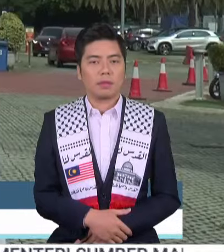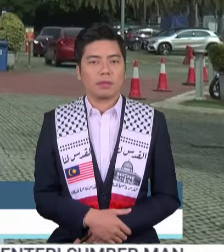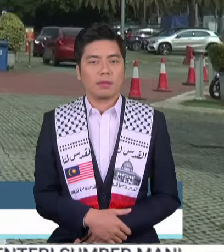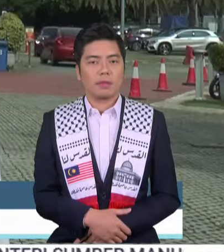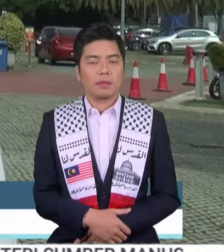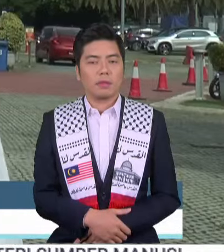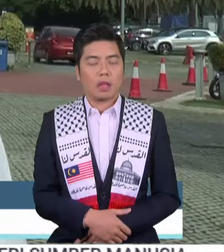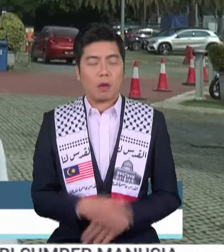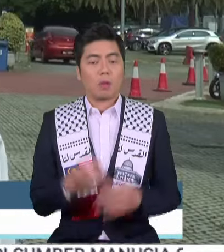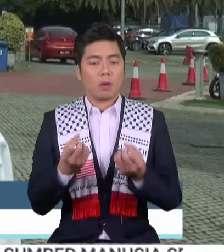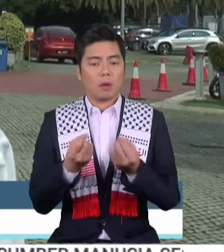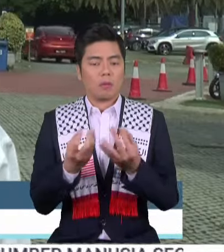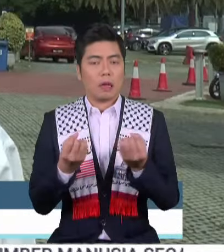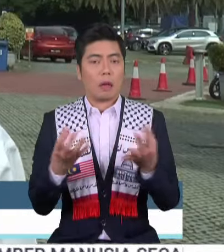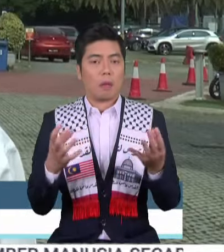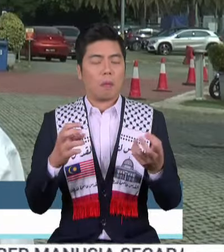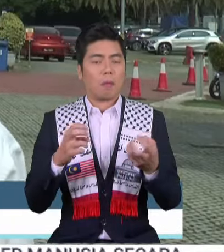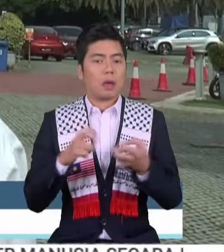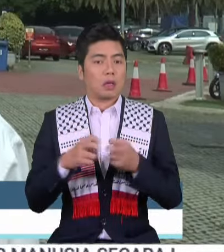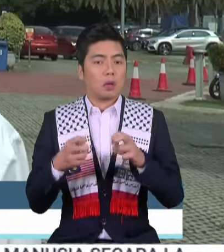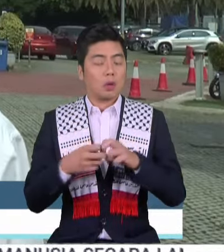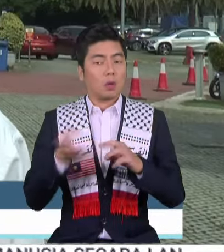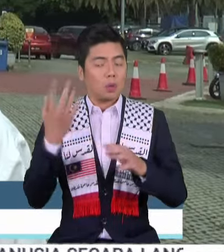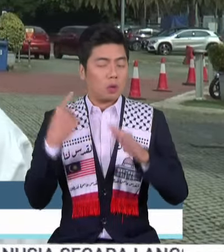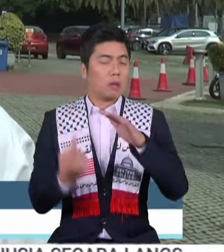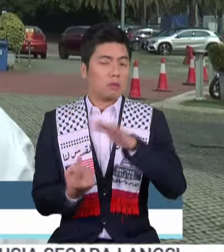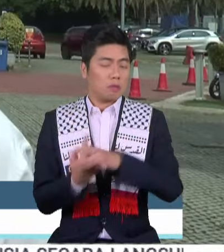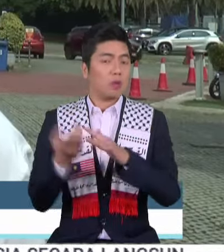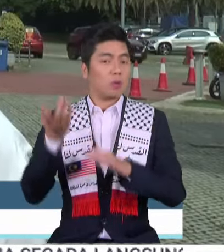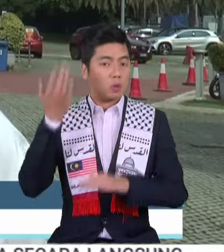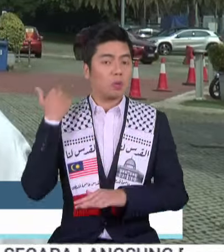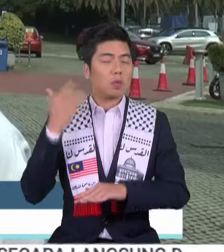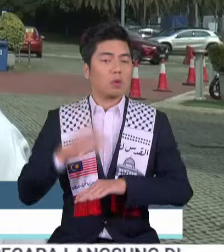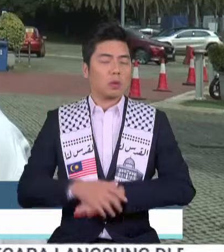beberapa masalah yang wujud waktu itu,